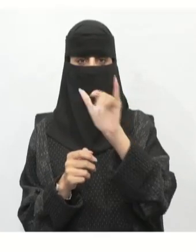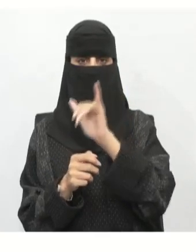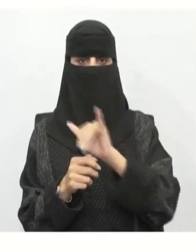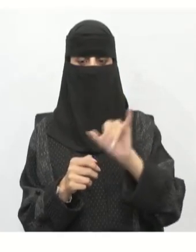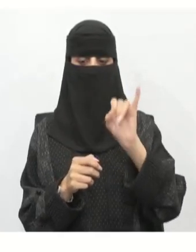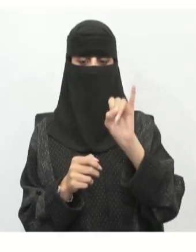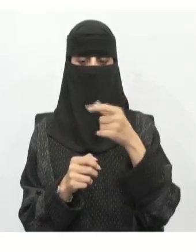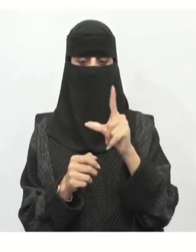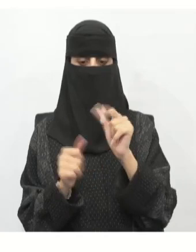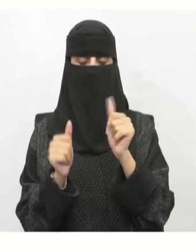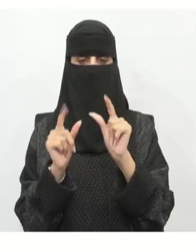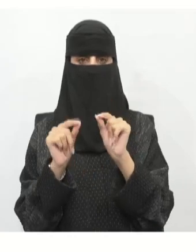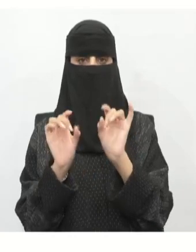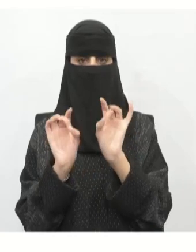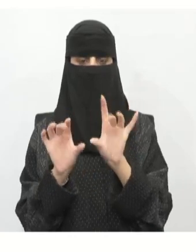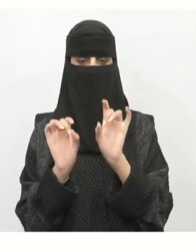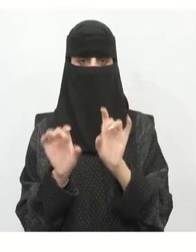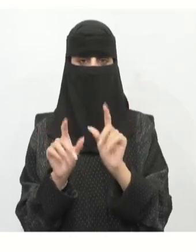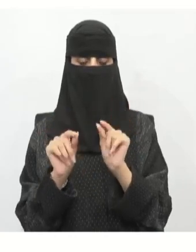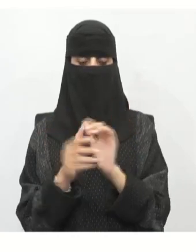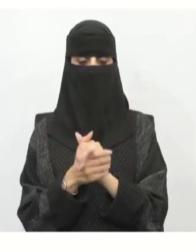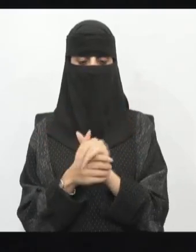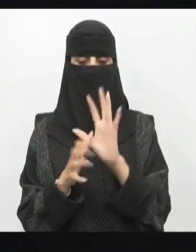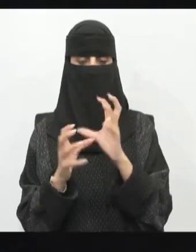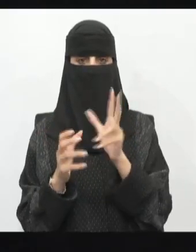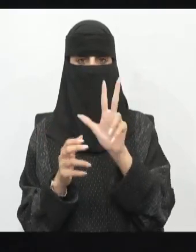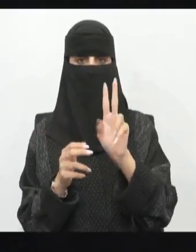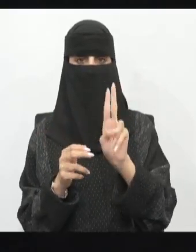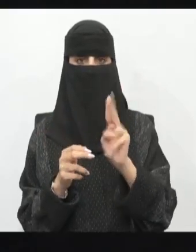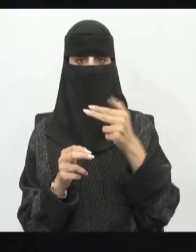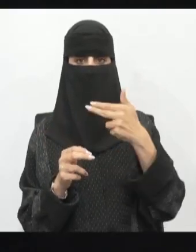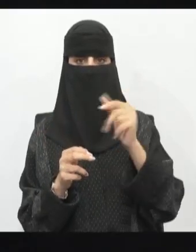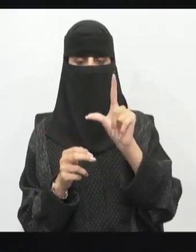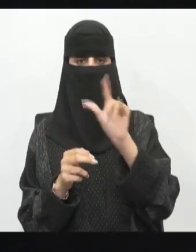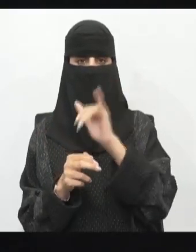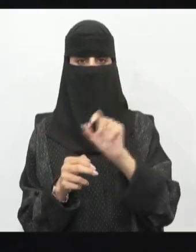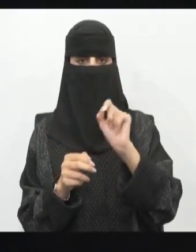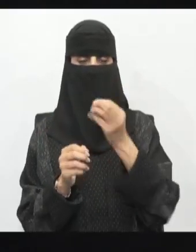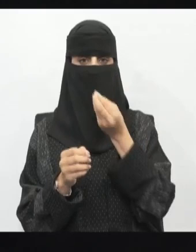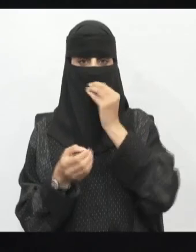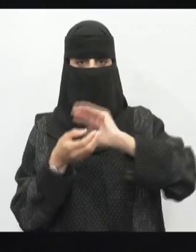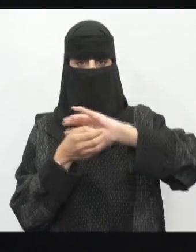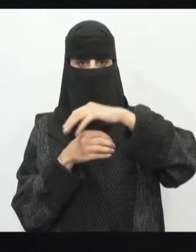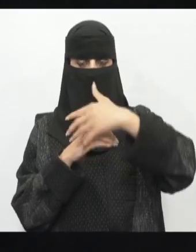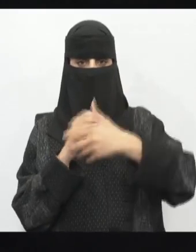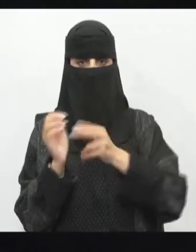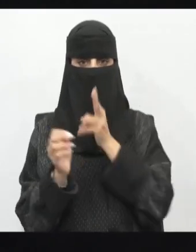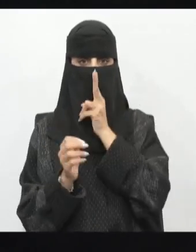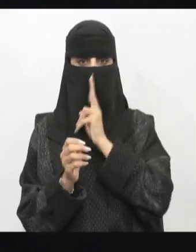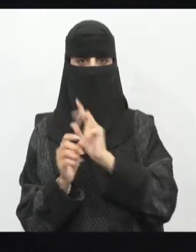مبدعين التغليف تغطيه الطعام او لفه باحكام لحفظه ايضا